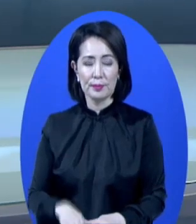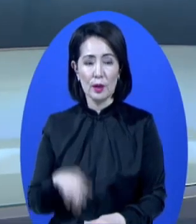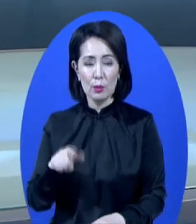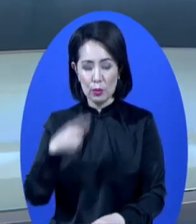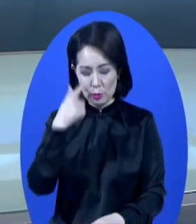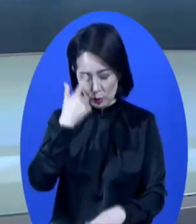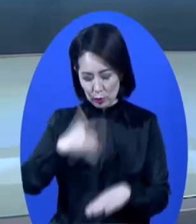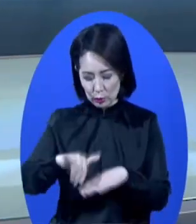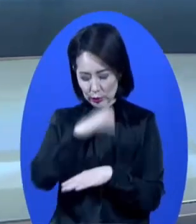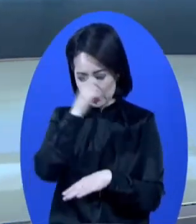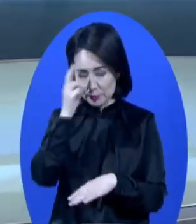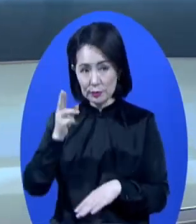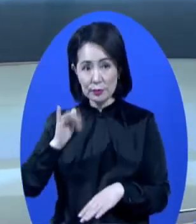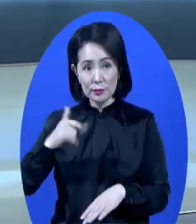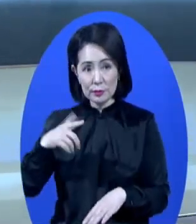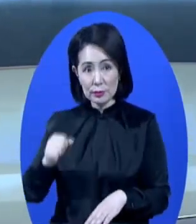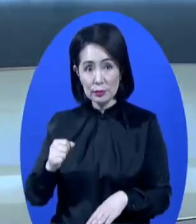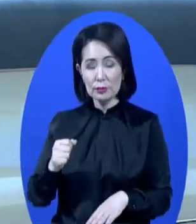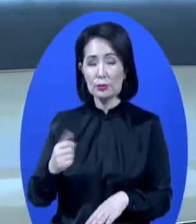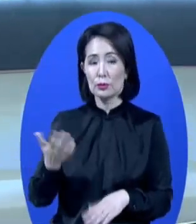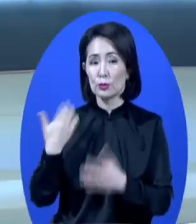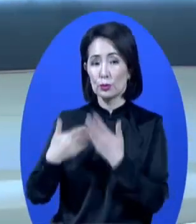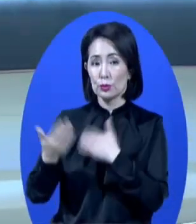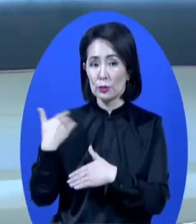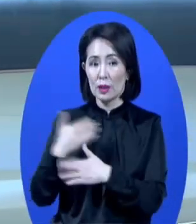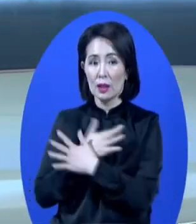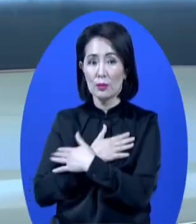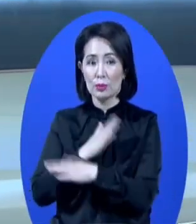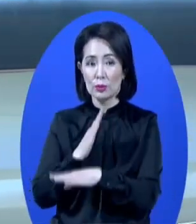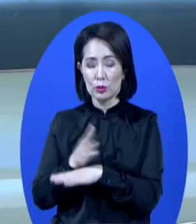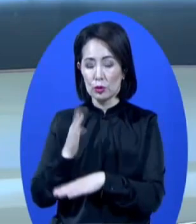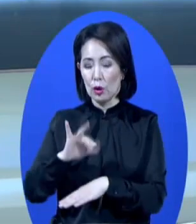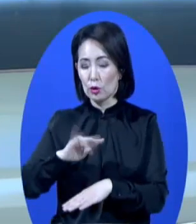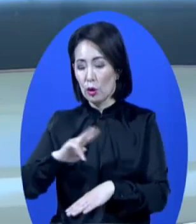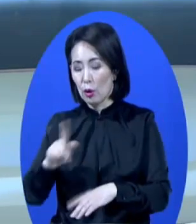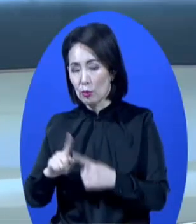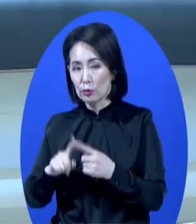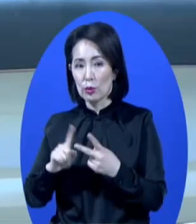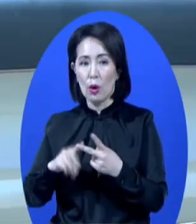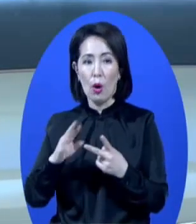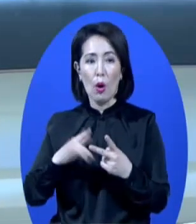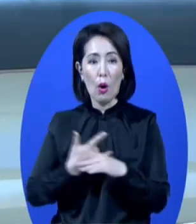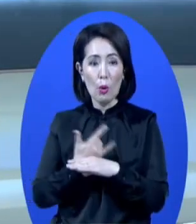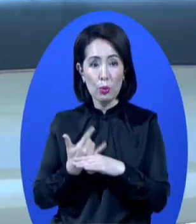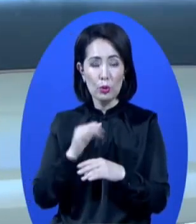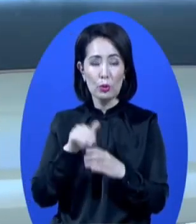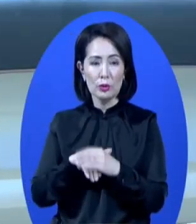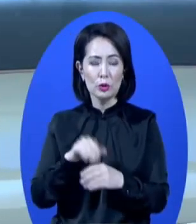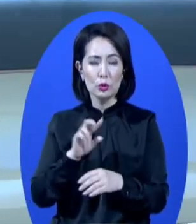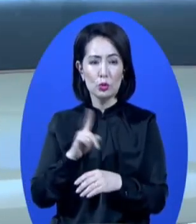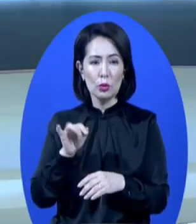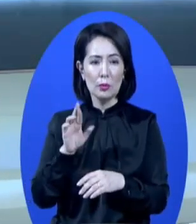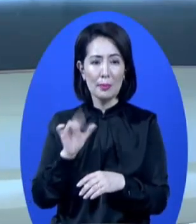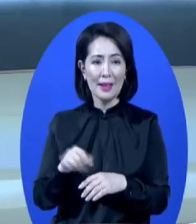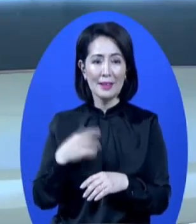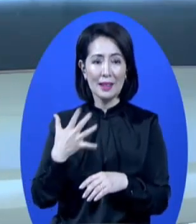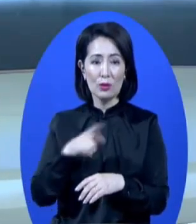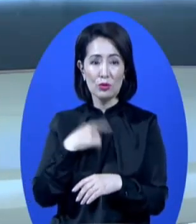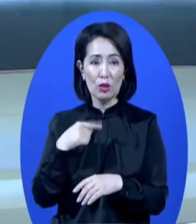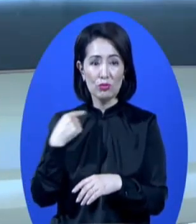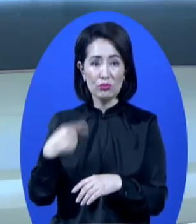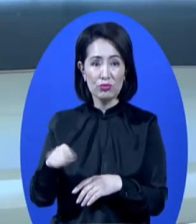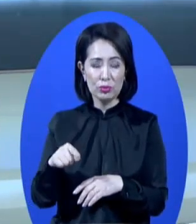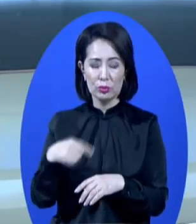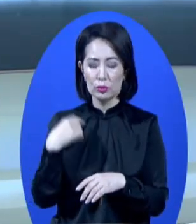замын Монгол Улсын Ерөнхийлөгч Баттулга өнгөрсөн амралтын өдрүүдэд Дорноговь, Өмнөговь аймагт ажилласан байна. Тэрээр Зүүнбаян-Тавантолгой чиглэлийн